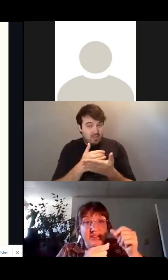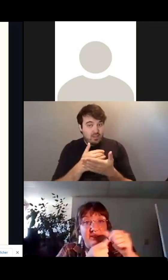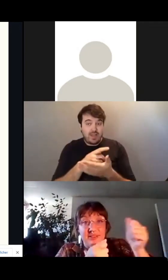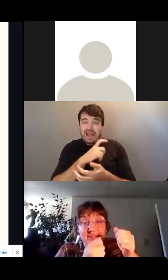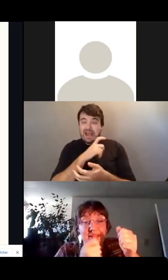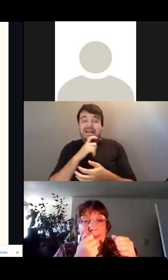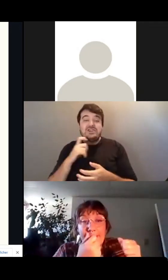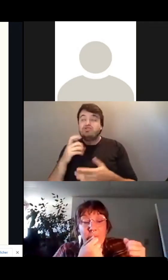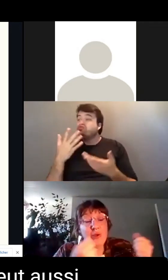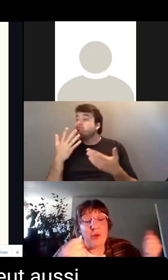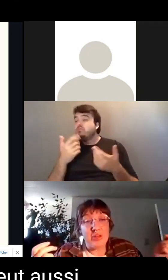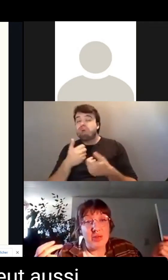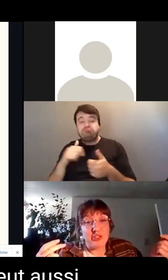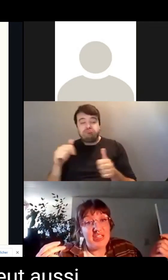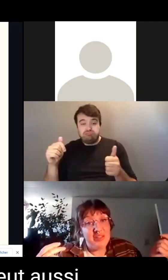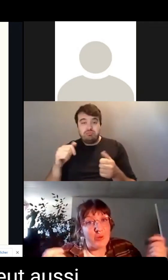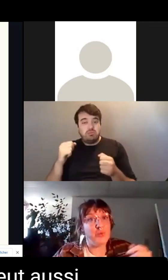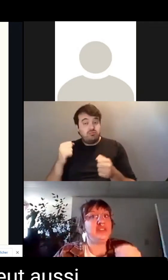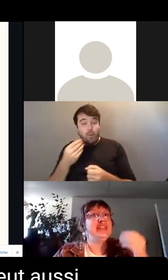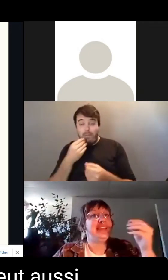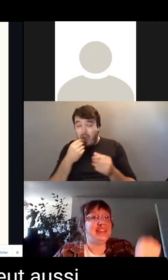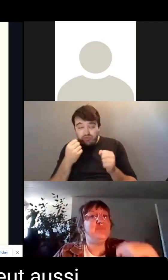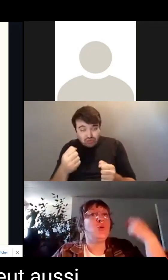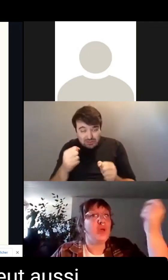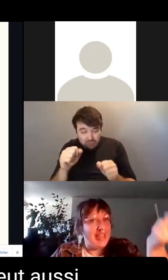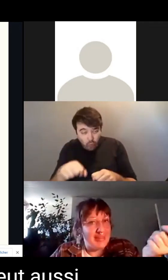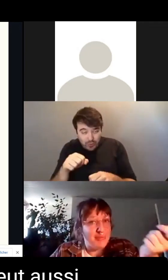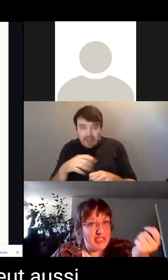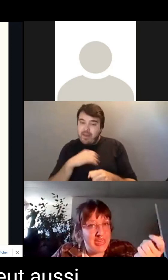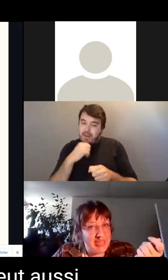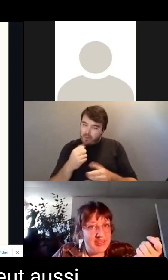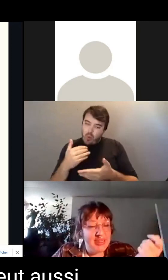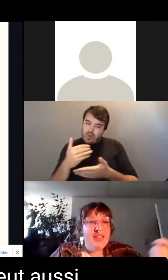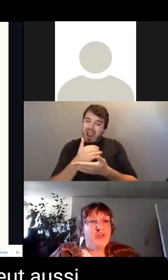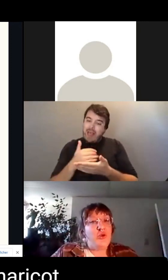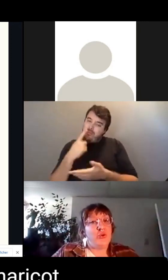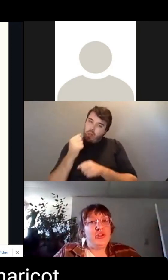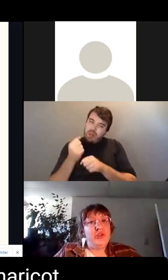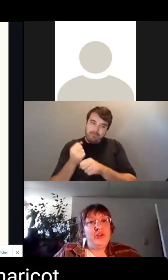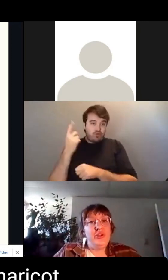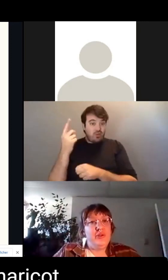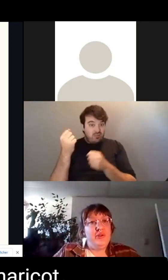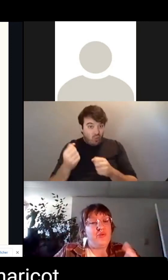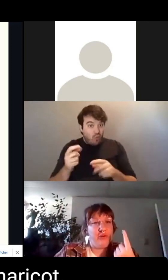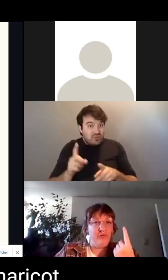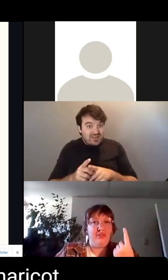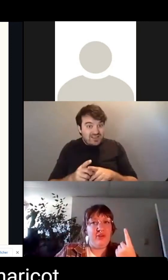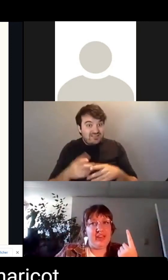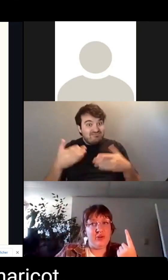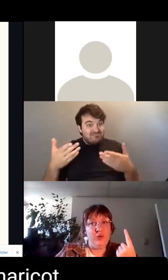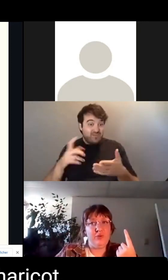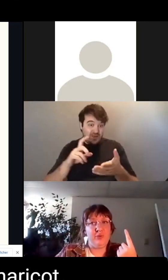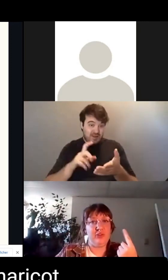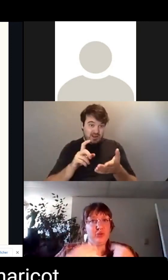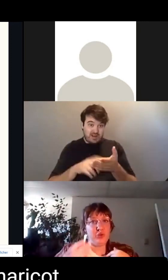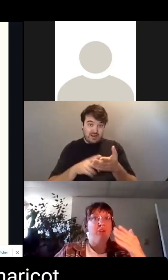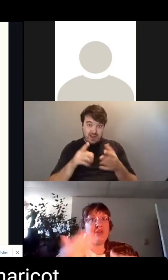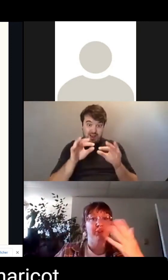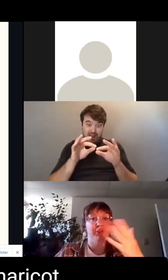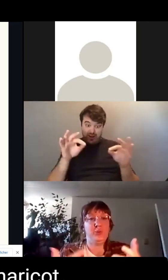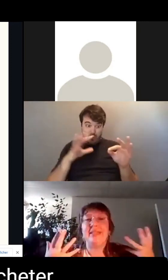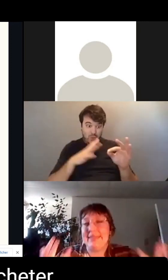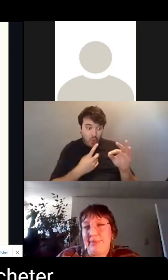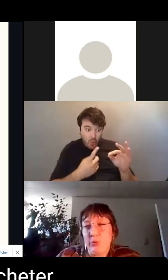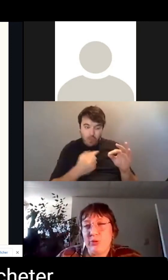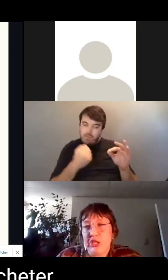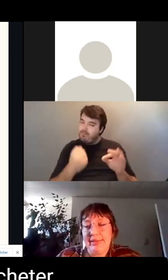sécher. Oui, on peut les manger, mais on peut aussi les garder pour l'année prochaine. Donc, une fois que vous avez un haricot, vous pouvez toujours en